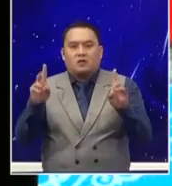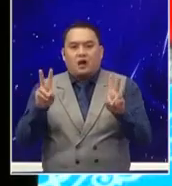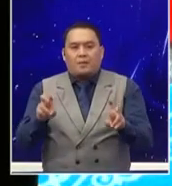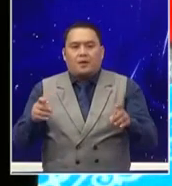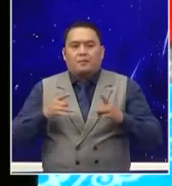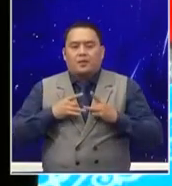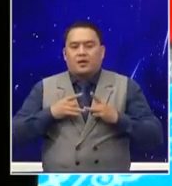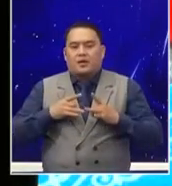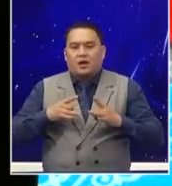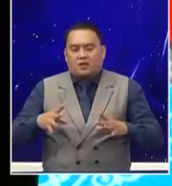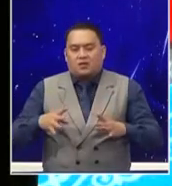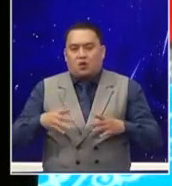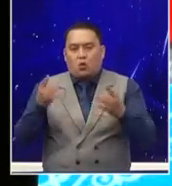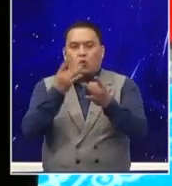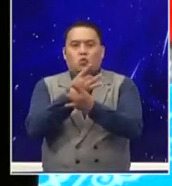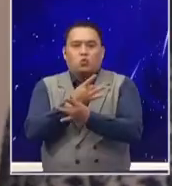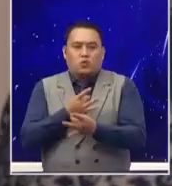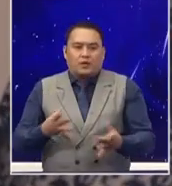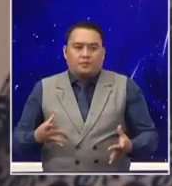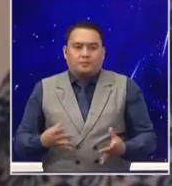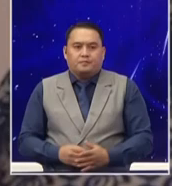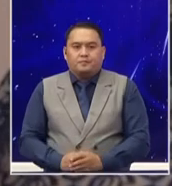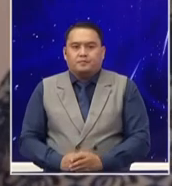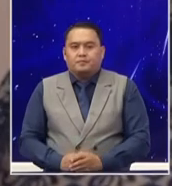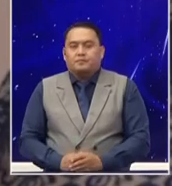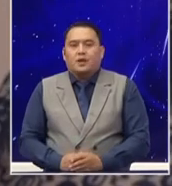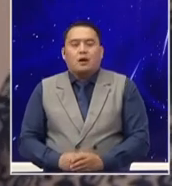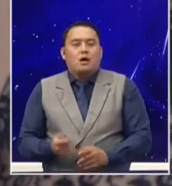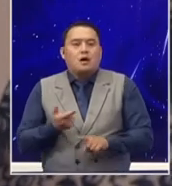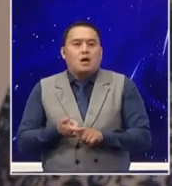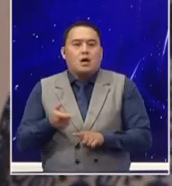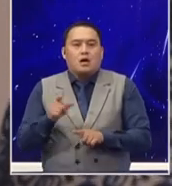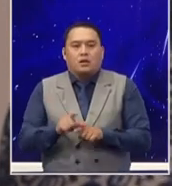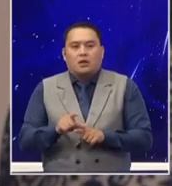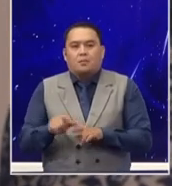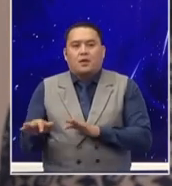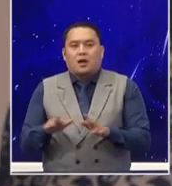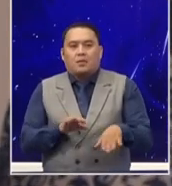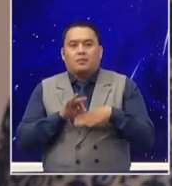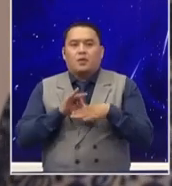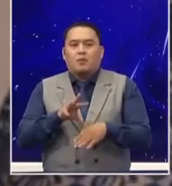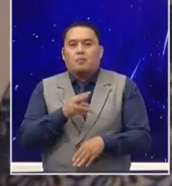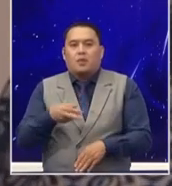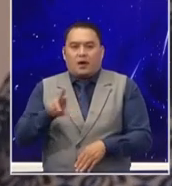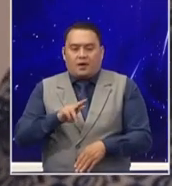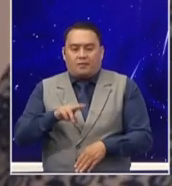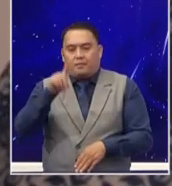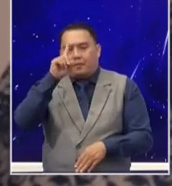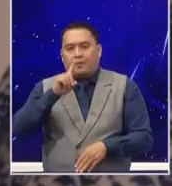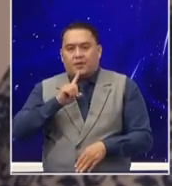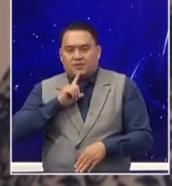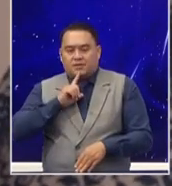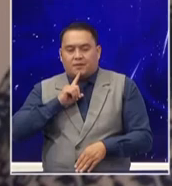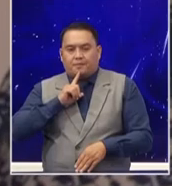Дней славянской письменности и культуры. Это мероприятие всегда проходит в мае месяце. Был карантин, и поэтому